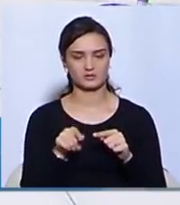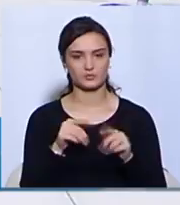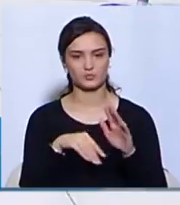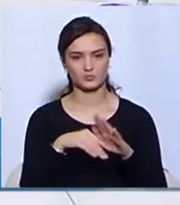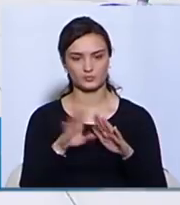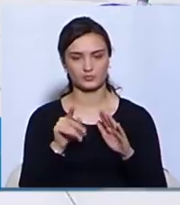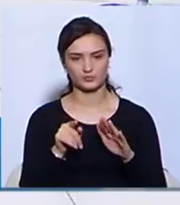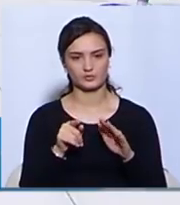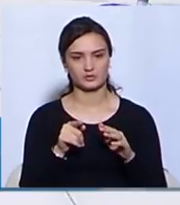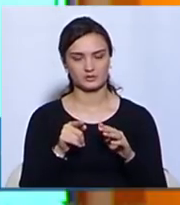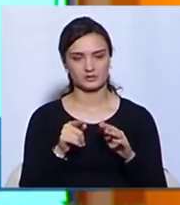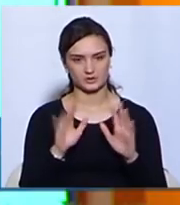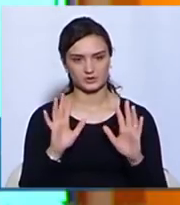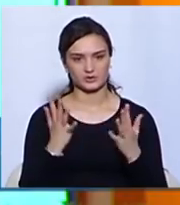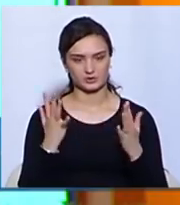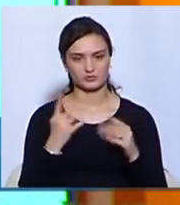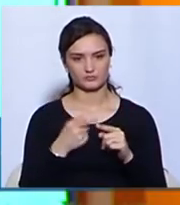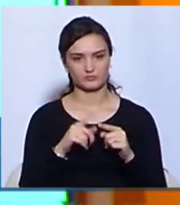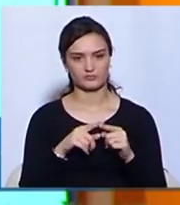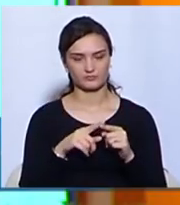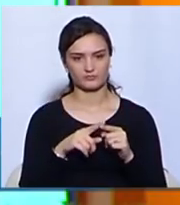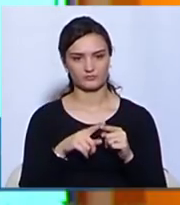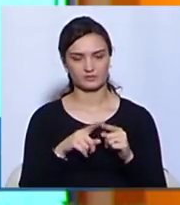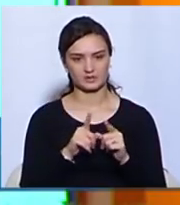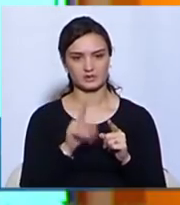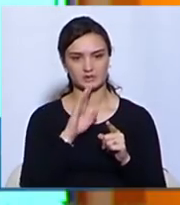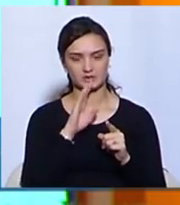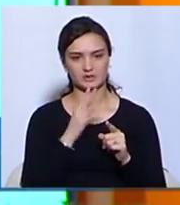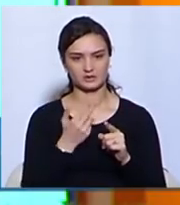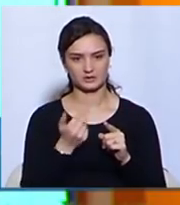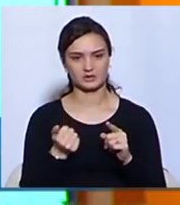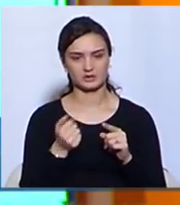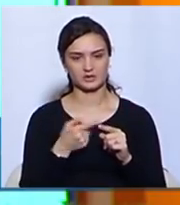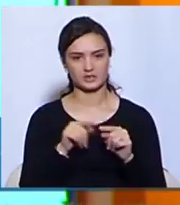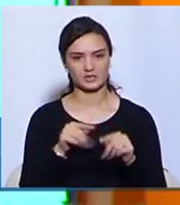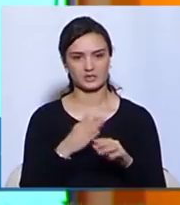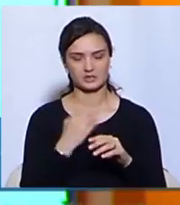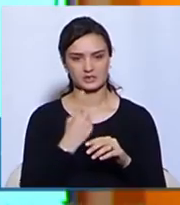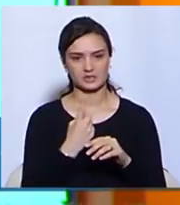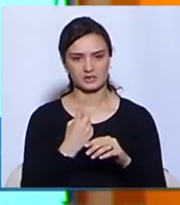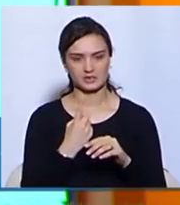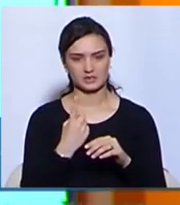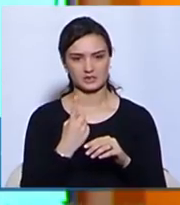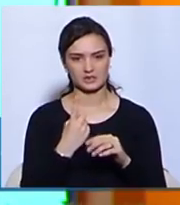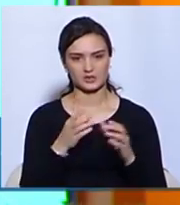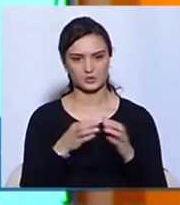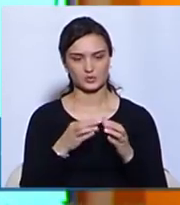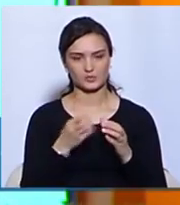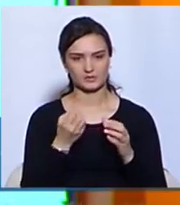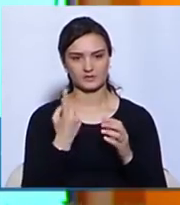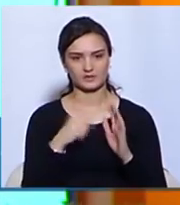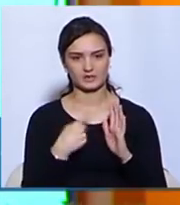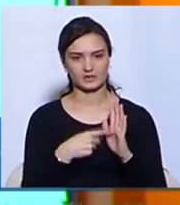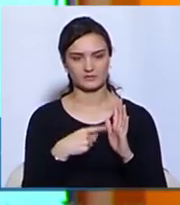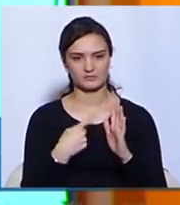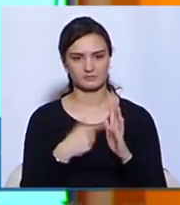უფრო გამონაკლისია ვიდრე ტიპიური წარმომადგენელი ასეთი ქალი. დიახ. დიახ, ნამდვილად. აქ არის ერთი ჯგუფი კიდევ კითხვის,